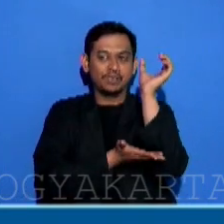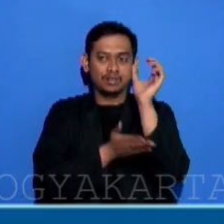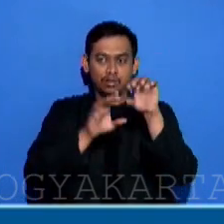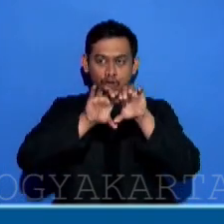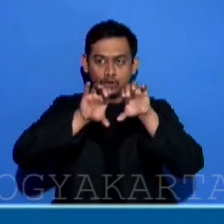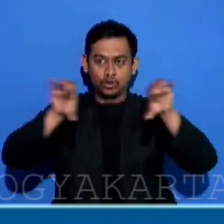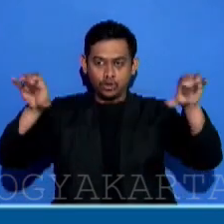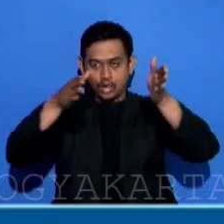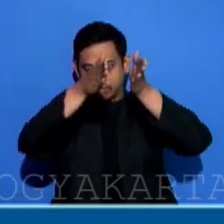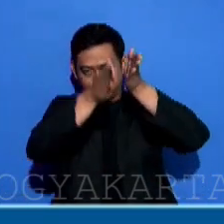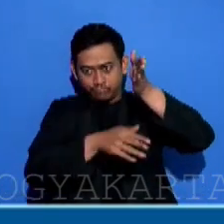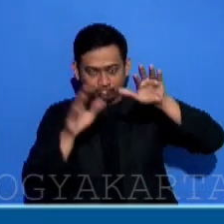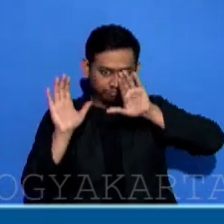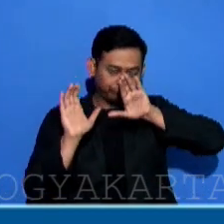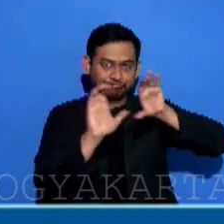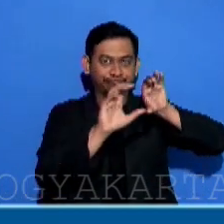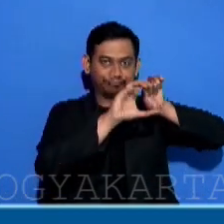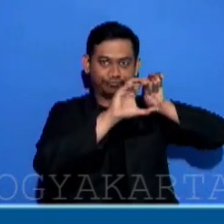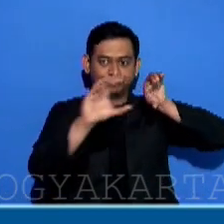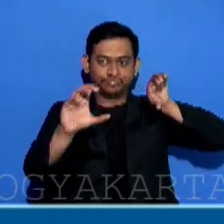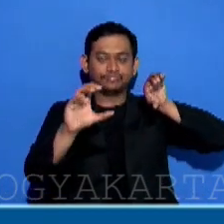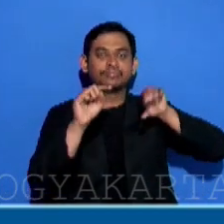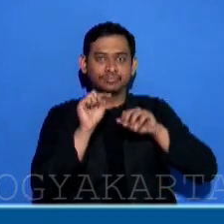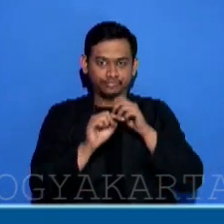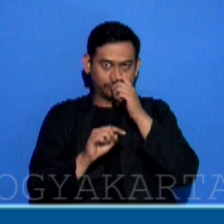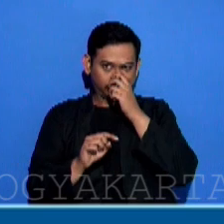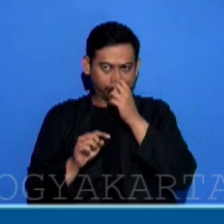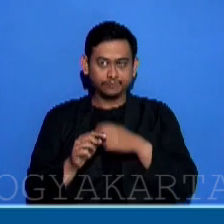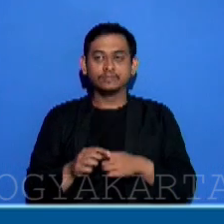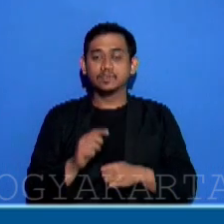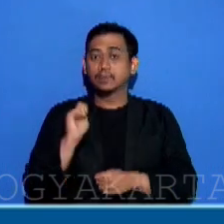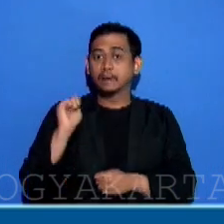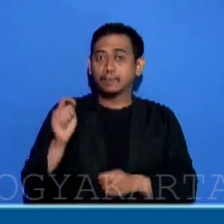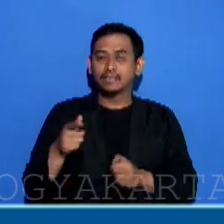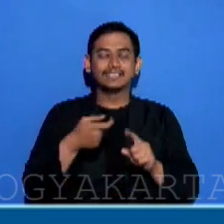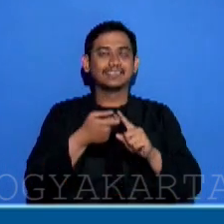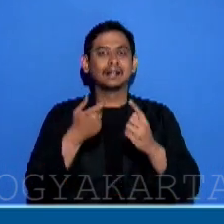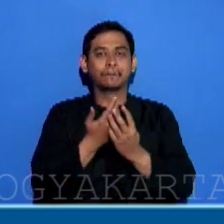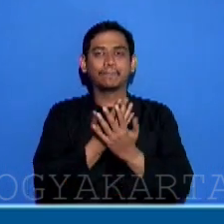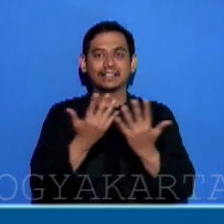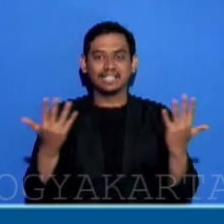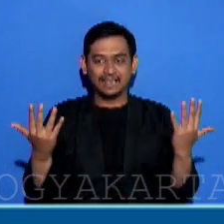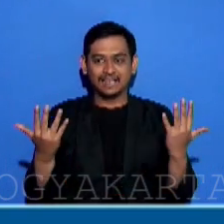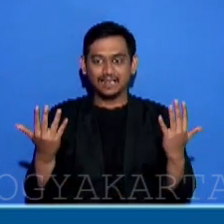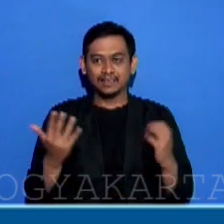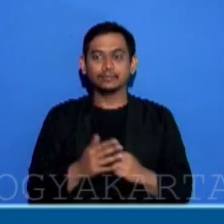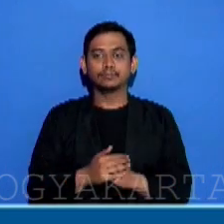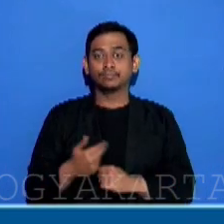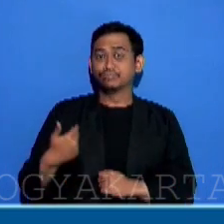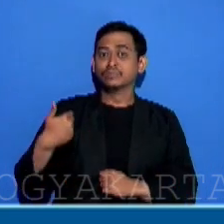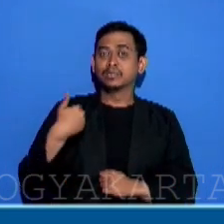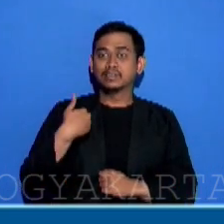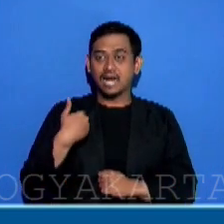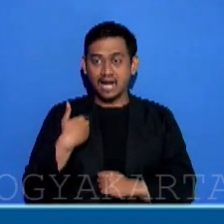pinggir tembokanipun omahlceng Menik sekawit dipun tumb saking warga masyarakat in sakiwengenipun nalika War